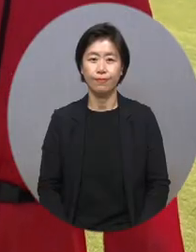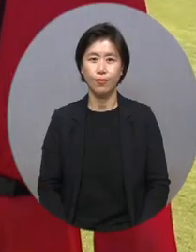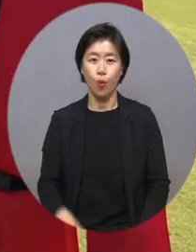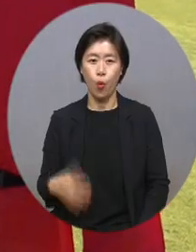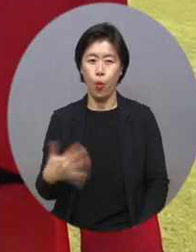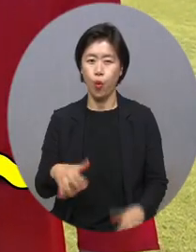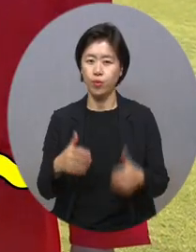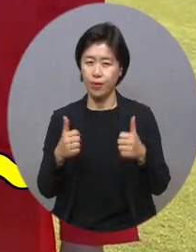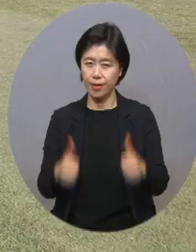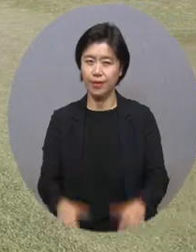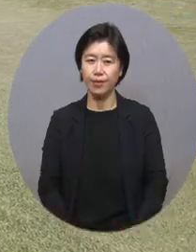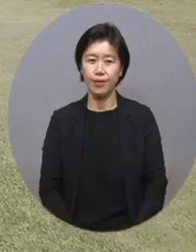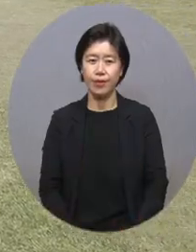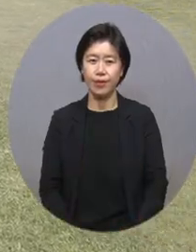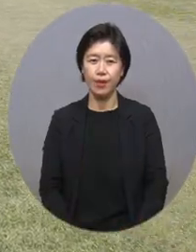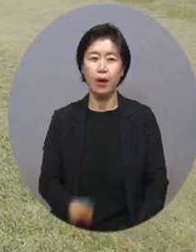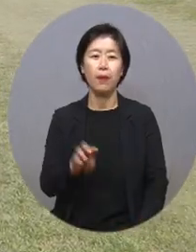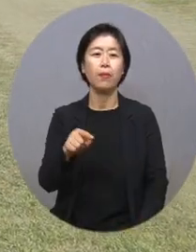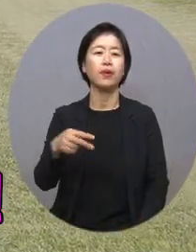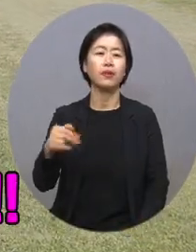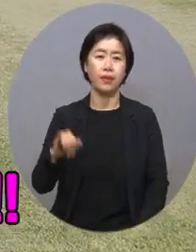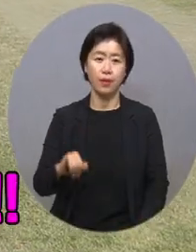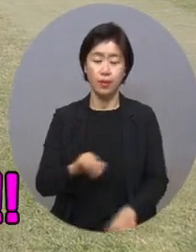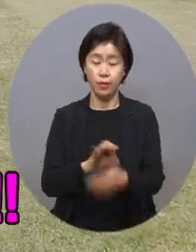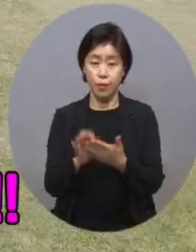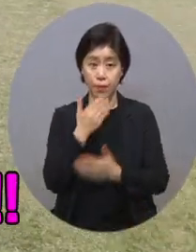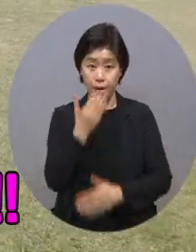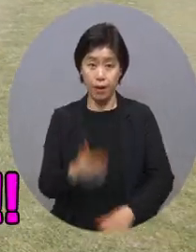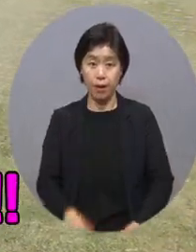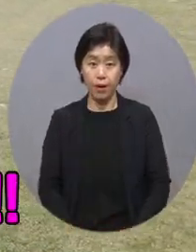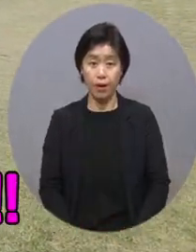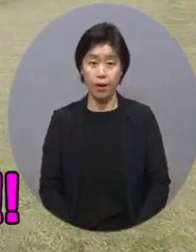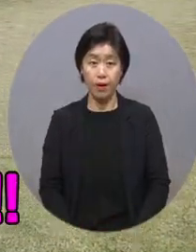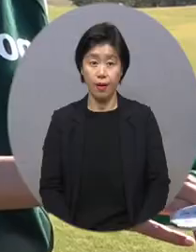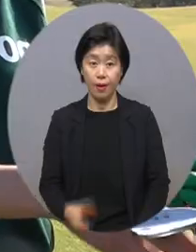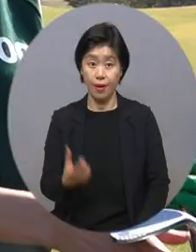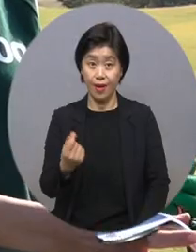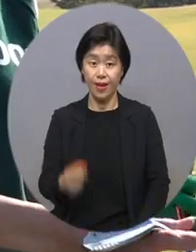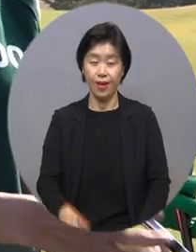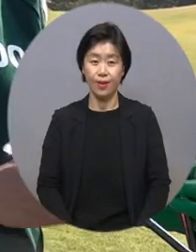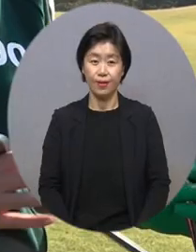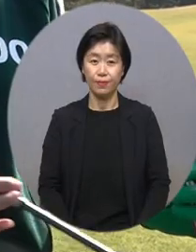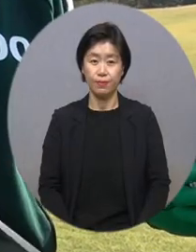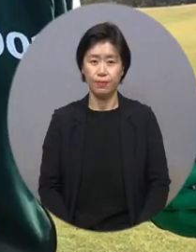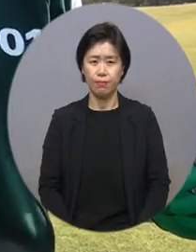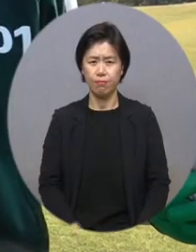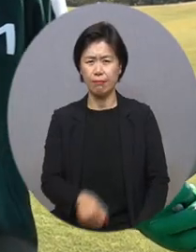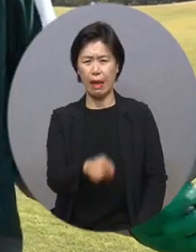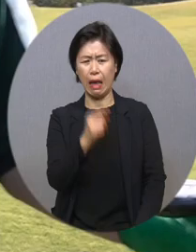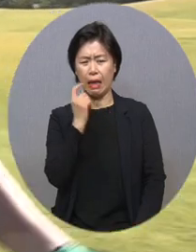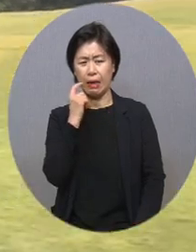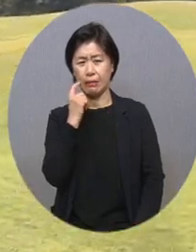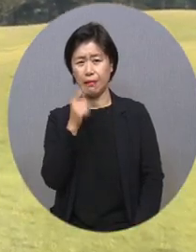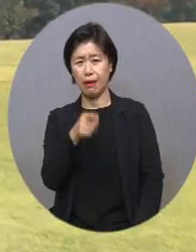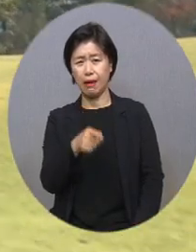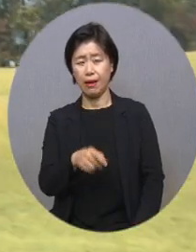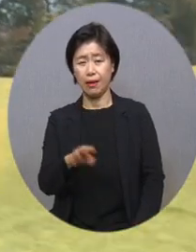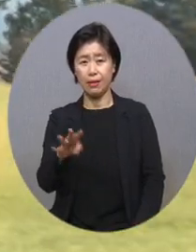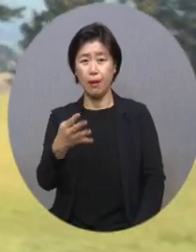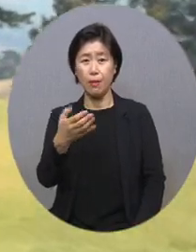나이스! 뭐야, 버디 찬스잖아. 버디 찬스. 456번. 네! 아까